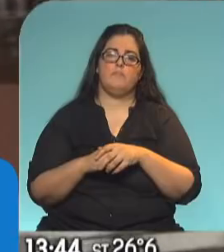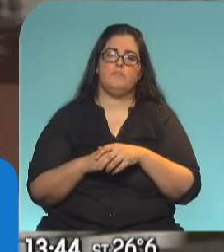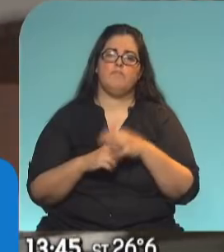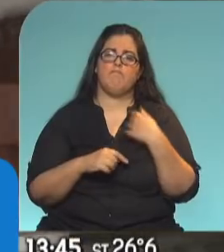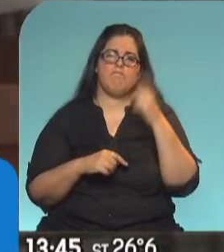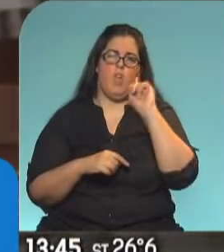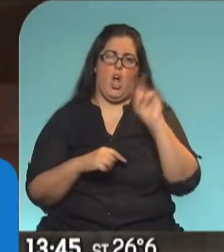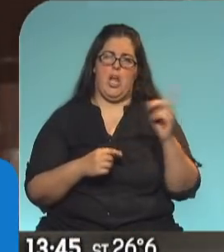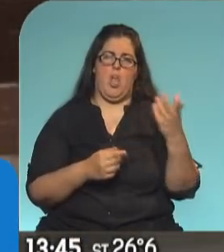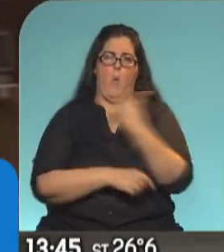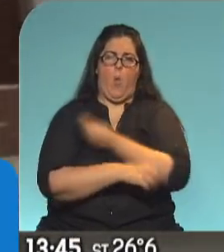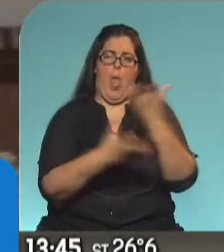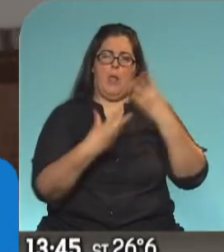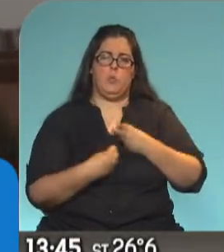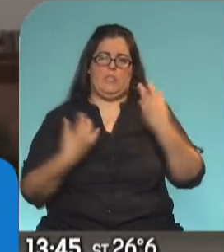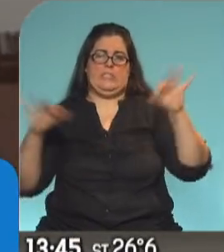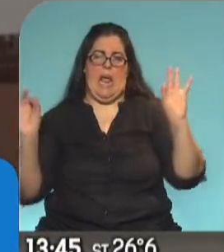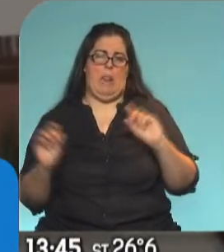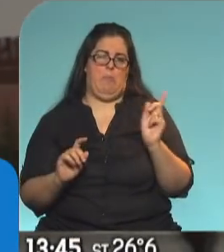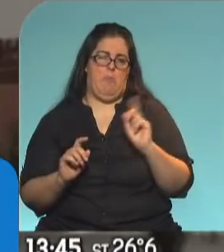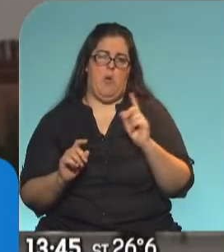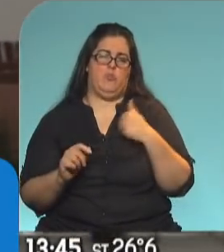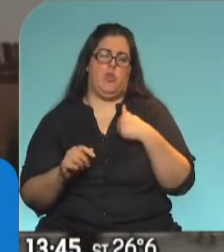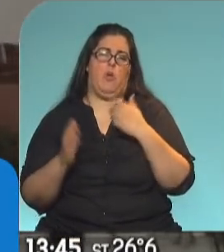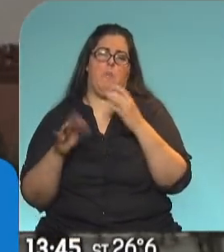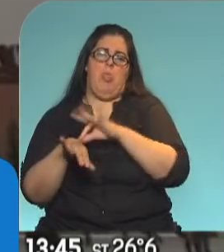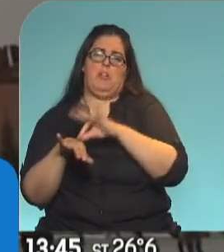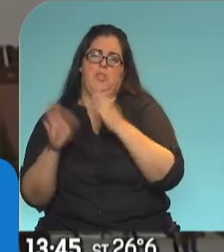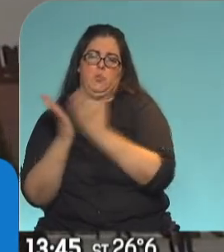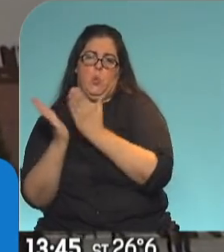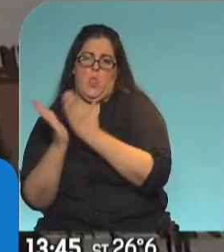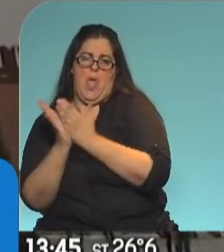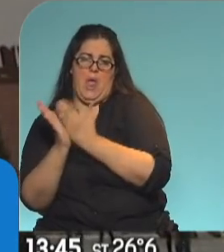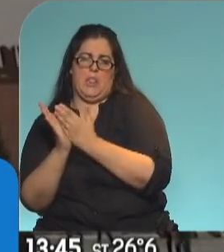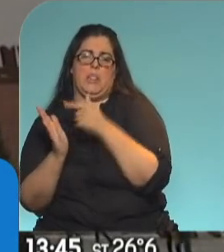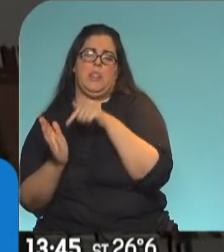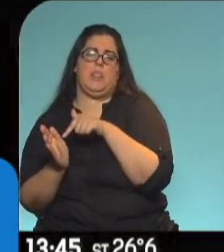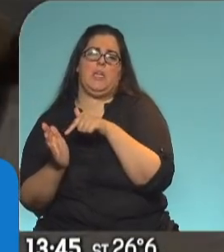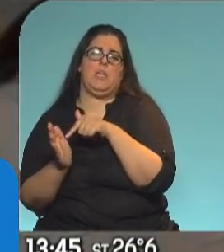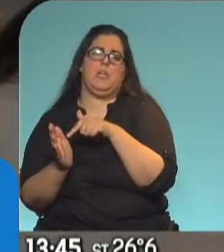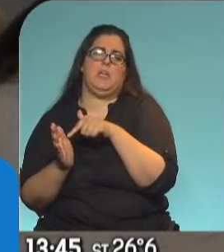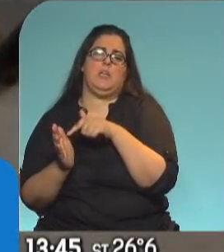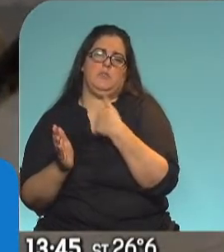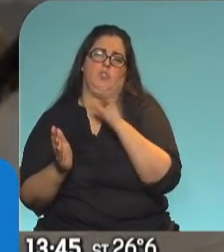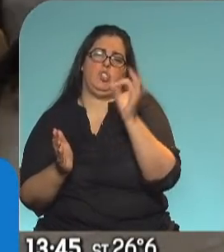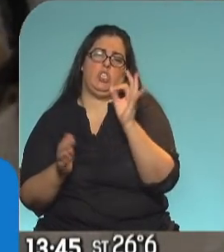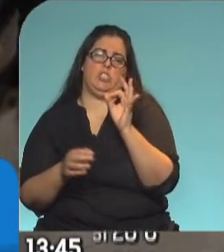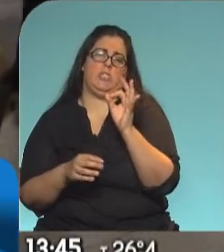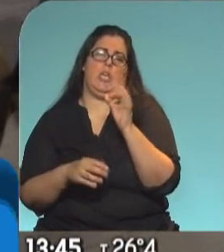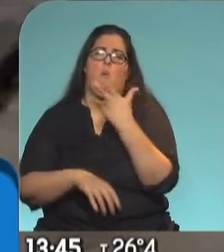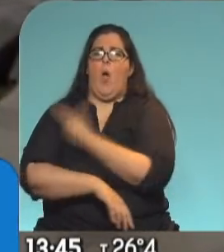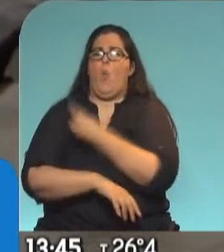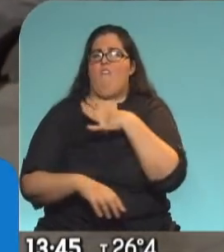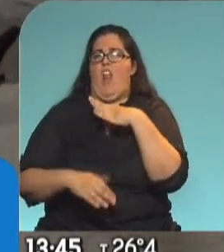Вакцинироваться я не буду, потому что я, в принципе, уже переболела и не считаю, что это как-то поможет или спасет, тем более, что я